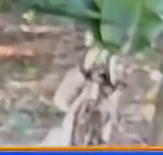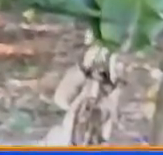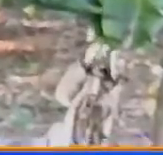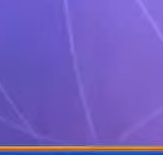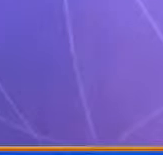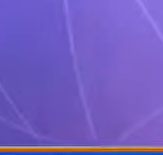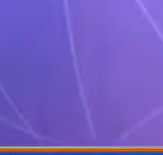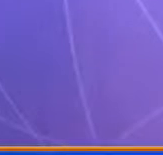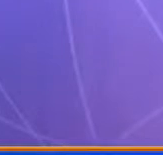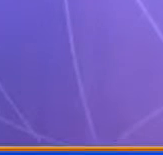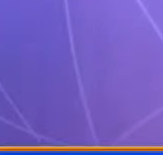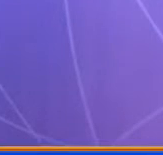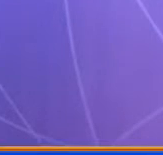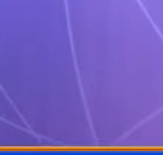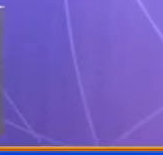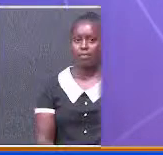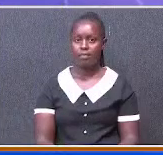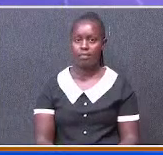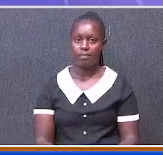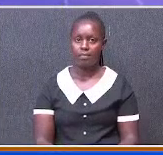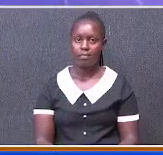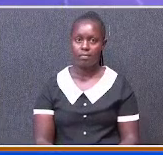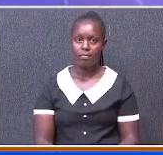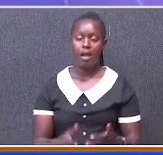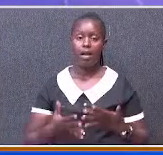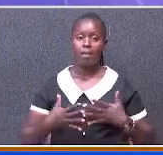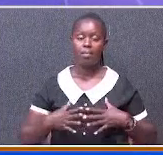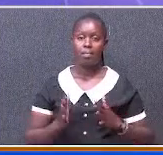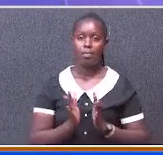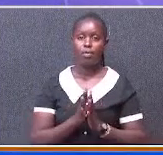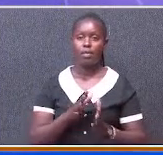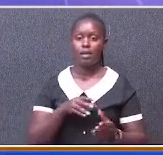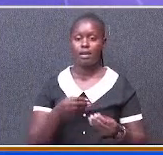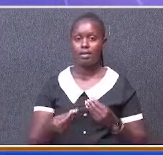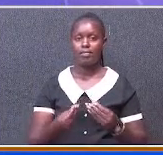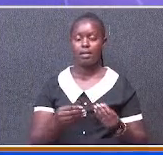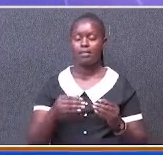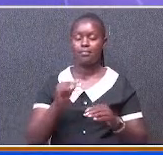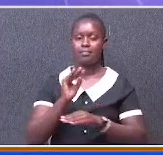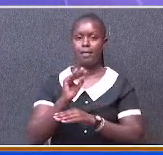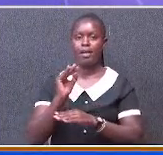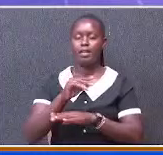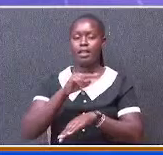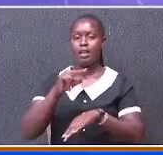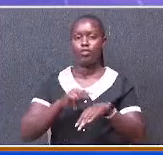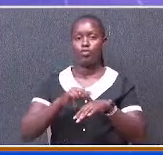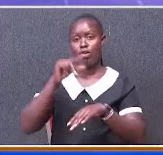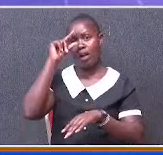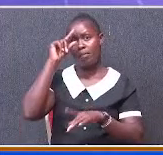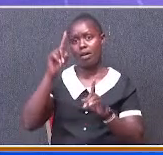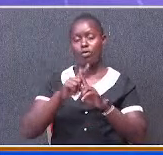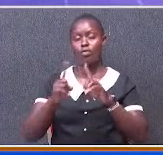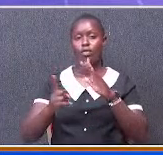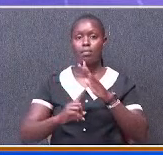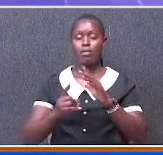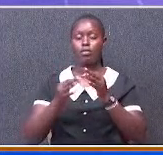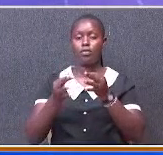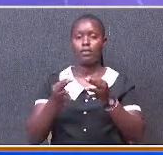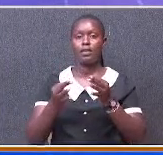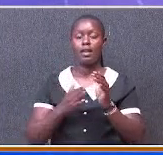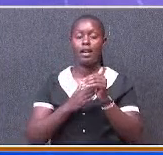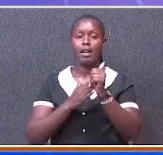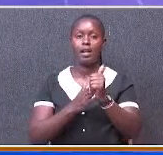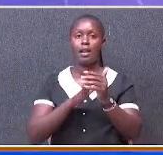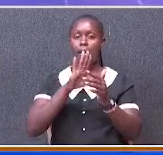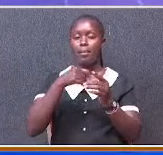sisi tufate faida. Meanwhile, people with disability are calling on the national government and the Minister of Finance, led by Treasury CS